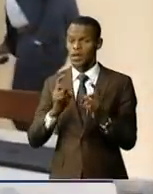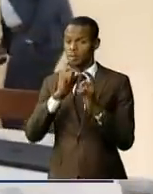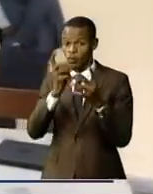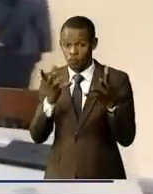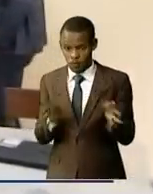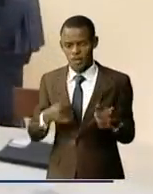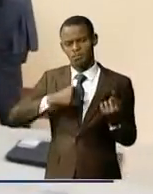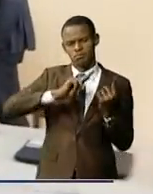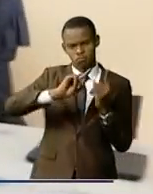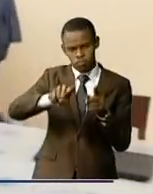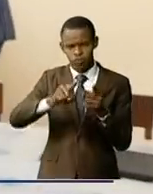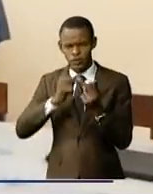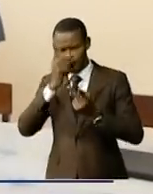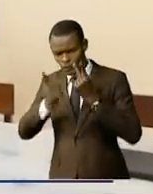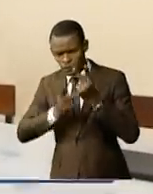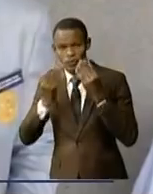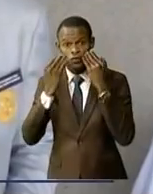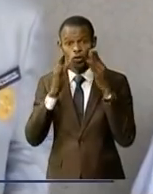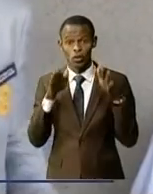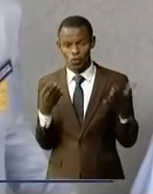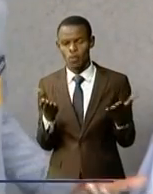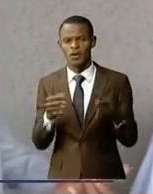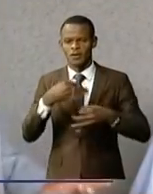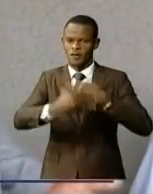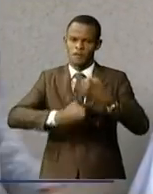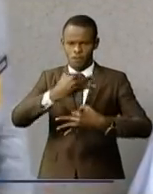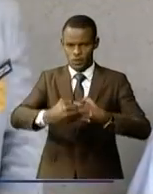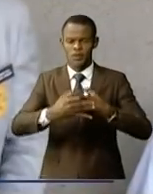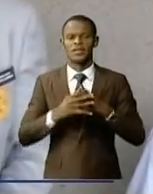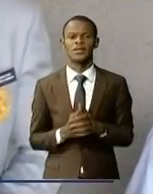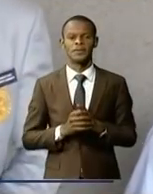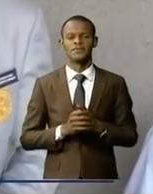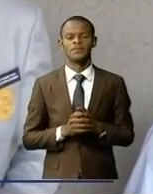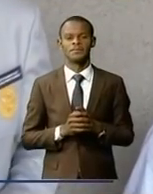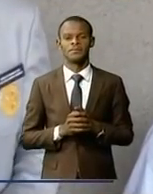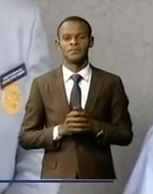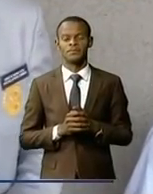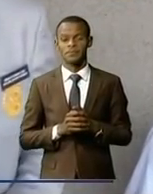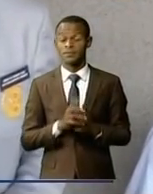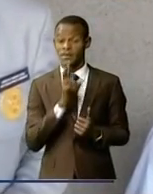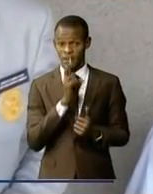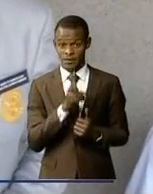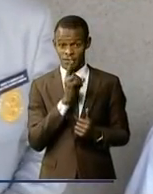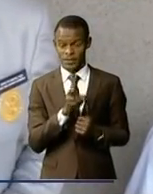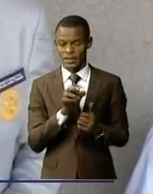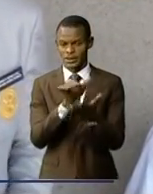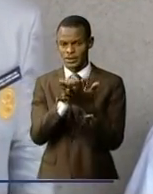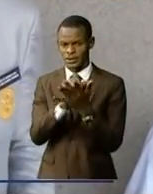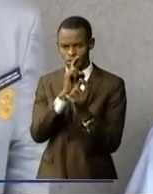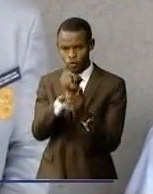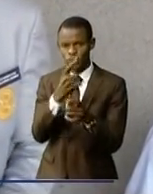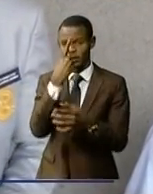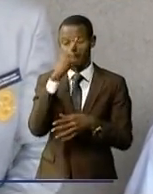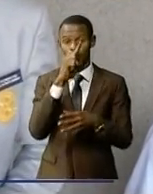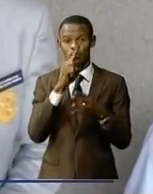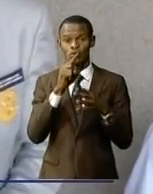de l'utilisation rationnelle du matériel. Là, il s'agit d'une action dans le domaine de l'éducation, qui est un de nos